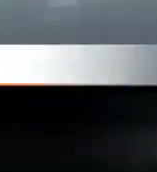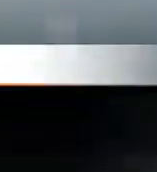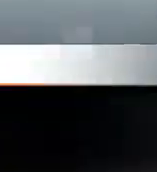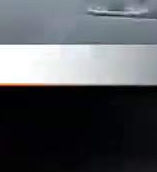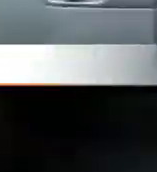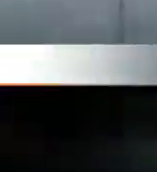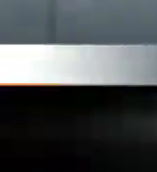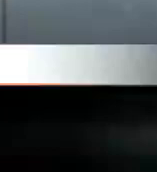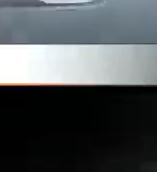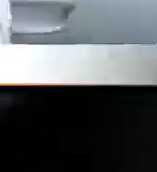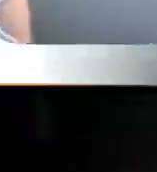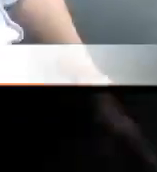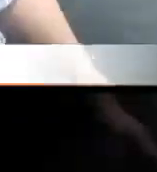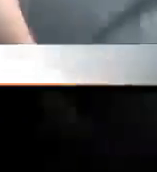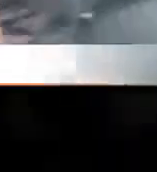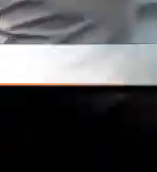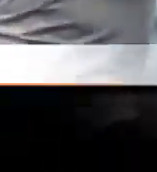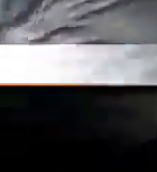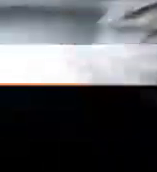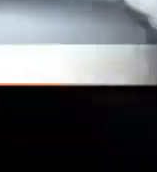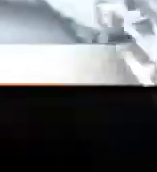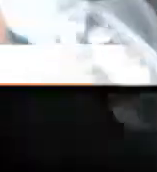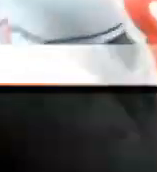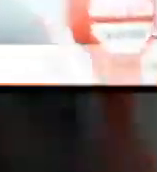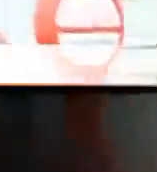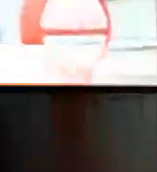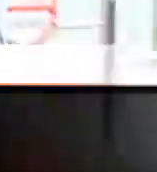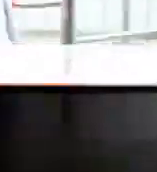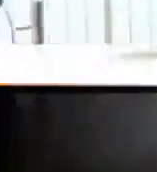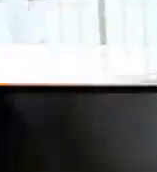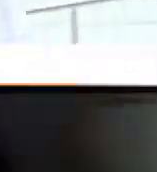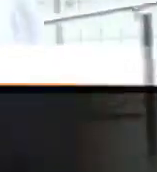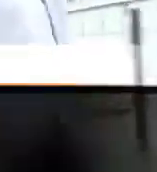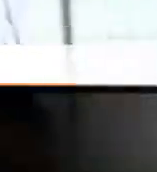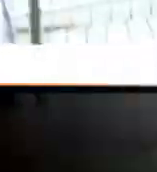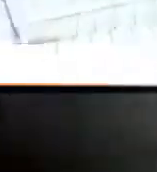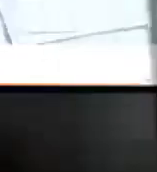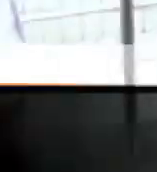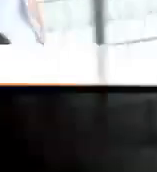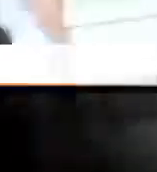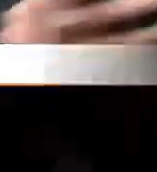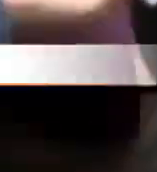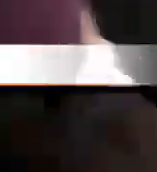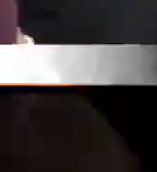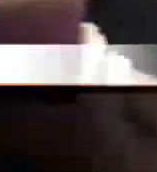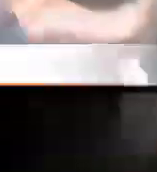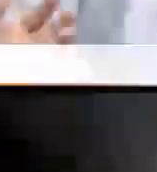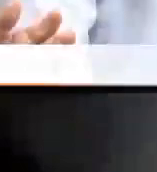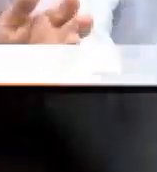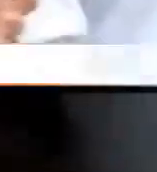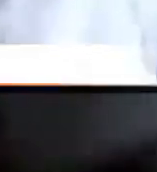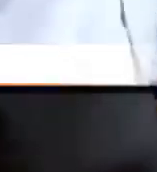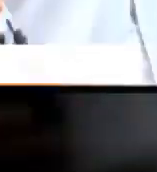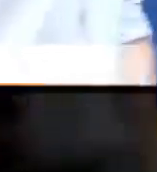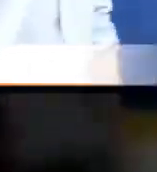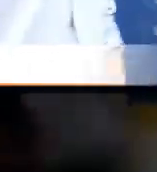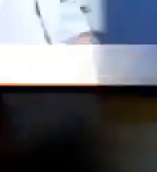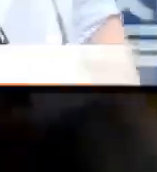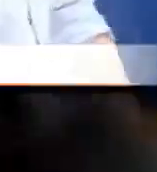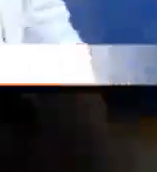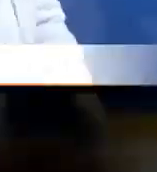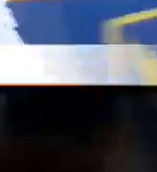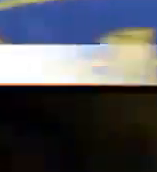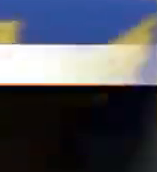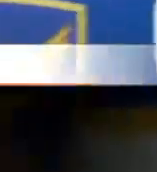하프리 무대 부피와 신고 오예 으 완전 하면 될텐데 마실 얘기